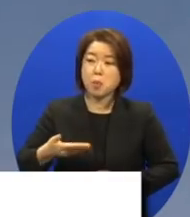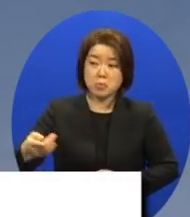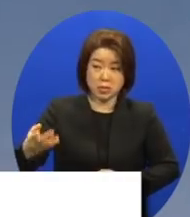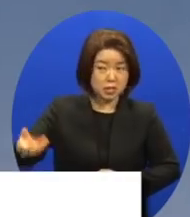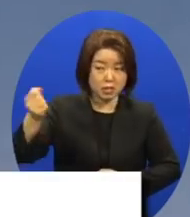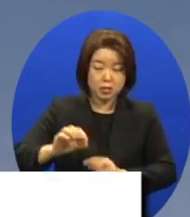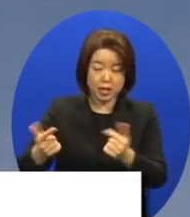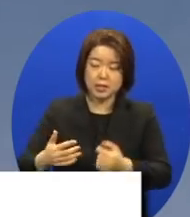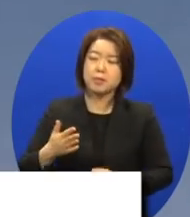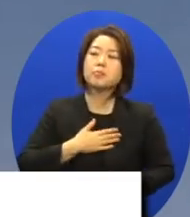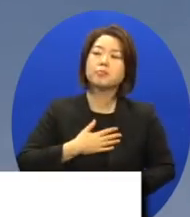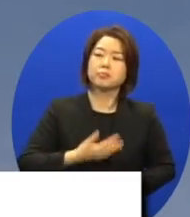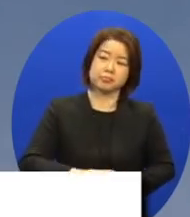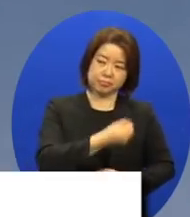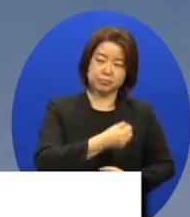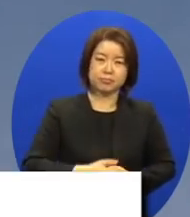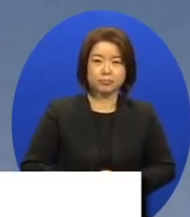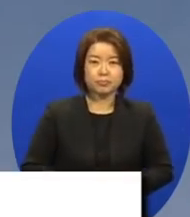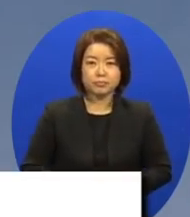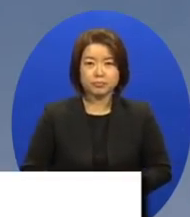내 거지